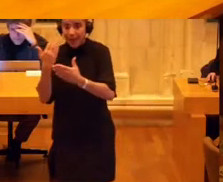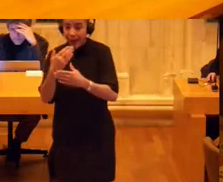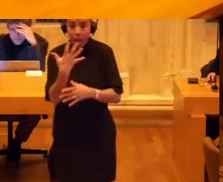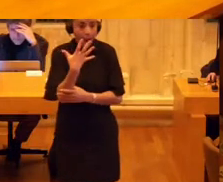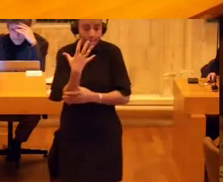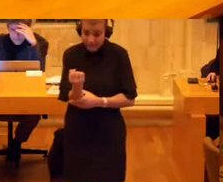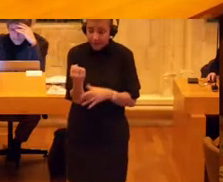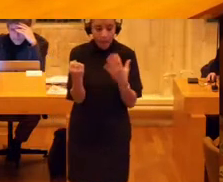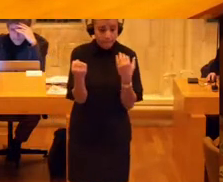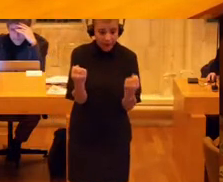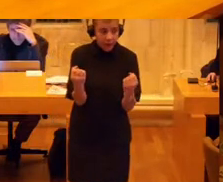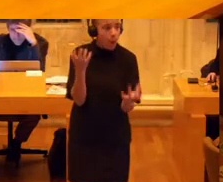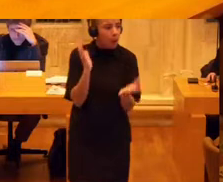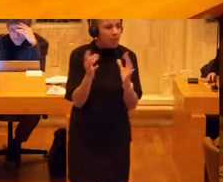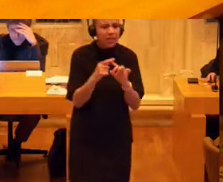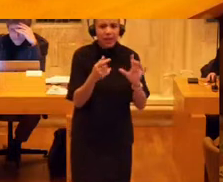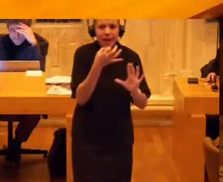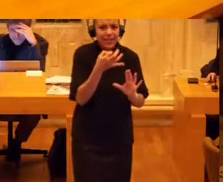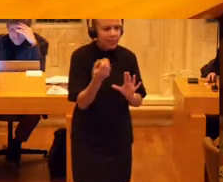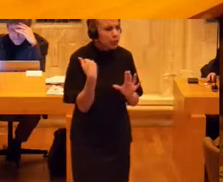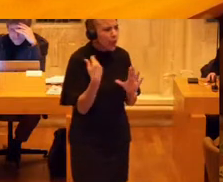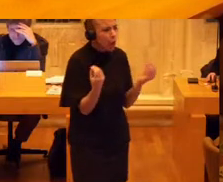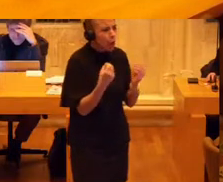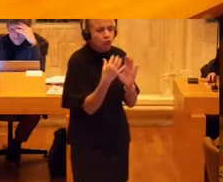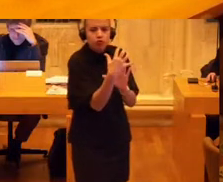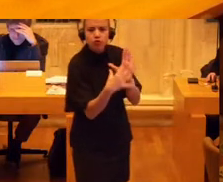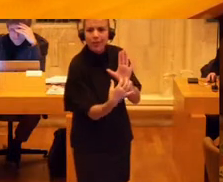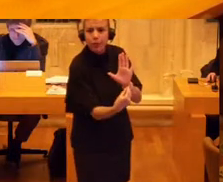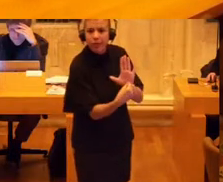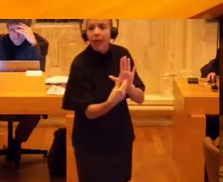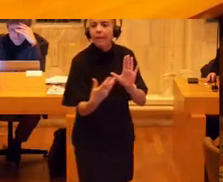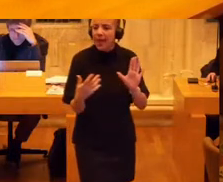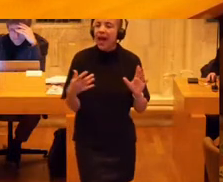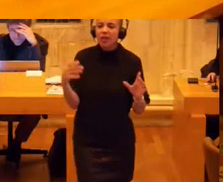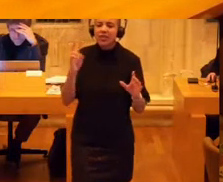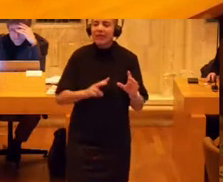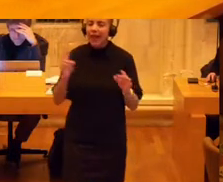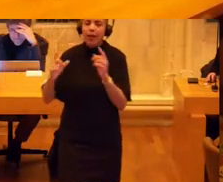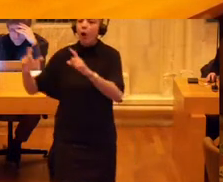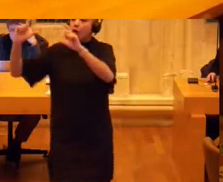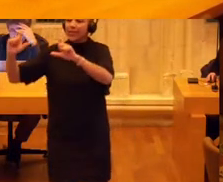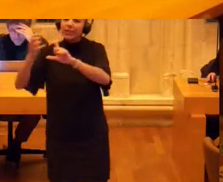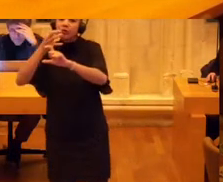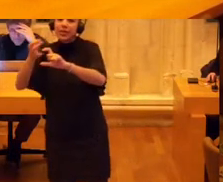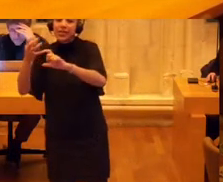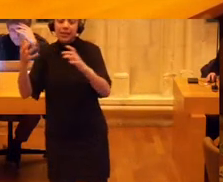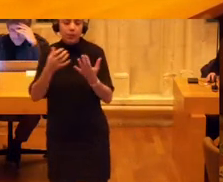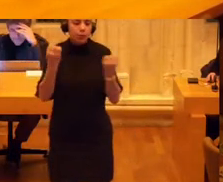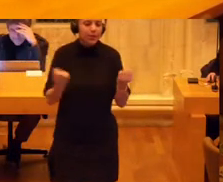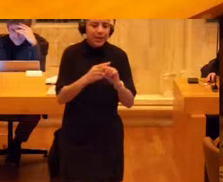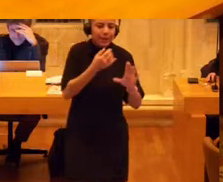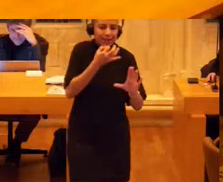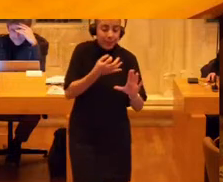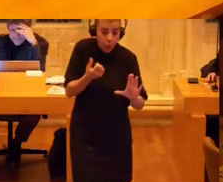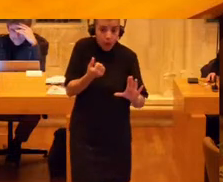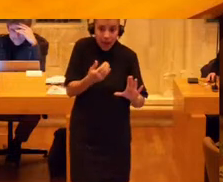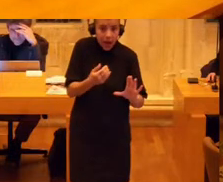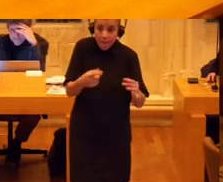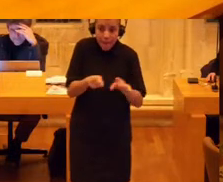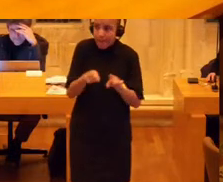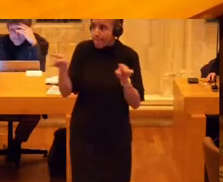des affichages publicitaires. J'ai souvenir de l'avoir cité pour les enseignes, effectivement, mais on est sur les mêmes règles d'extinction. Et pour répondre à la